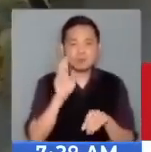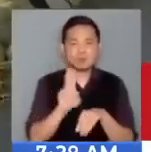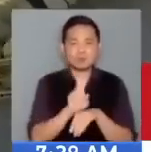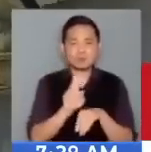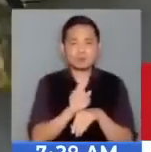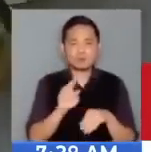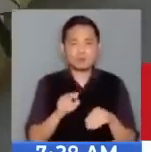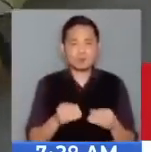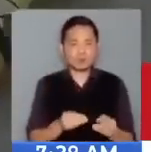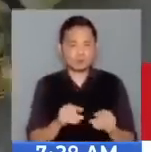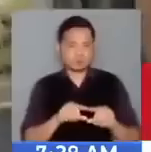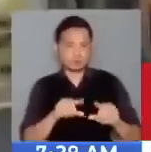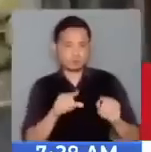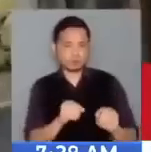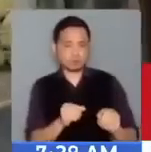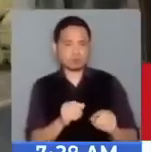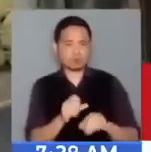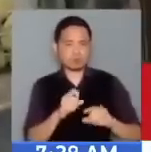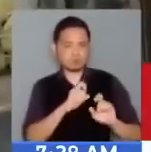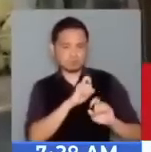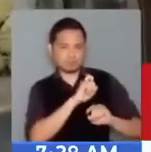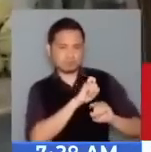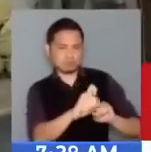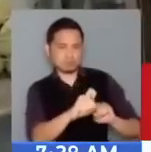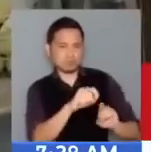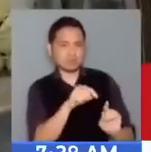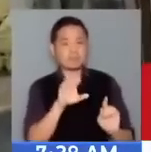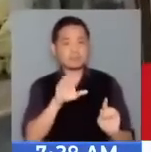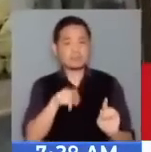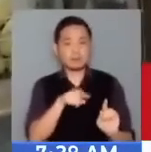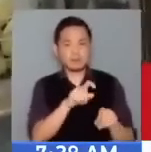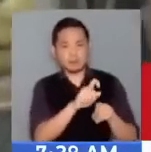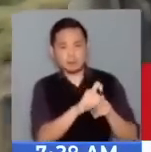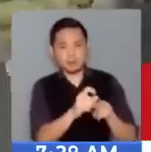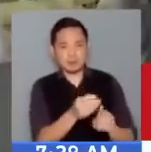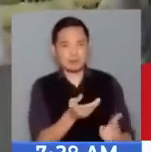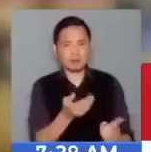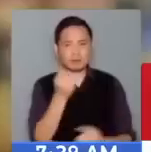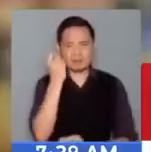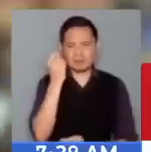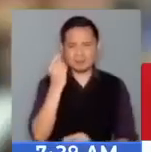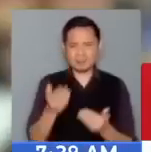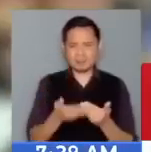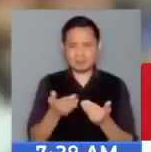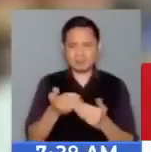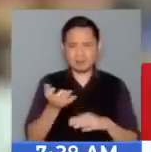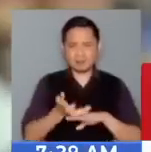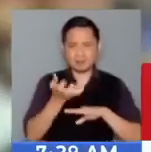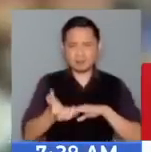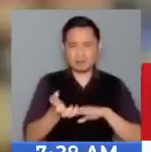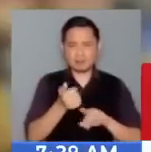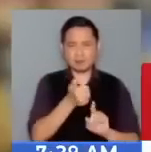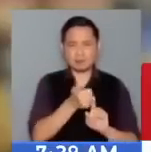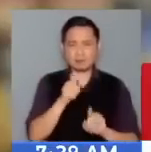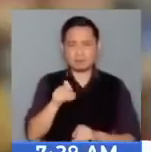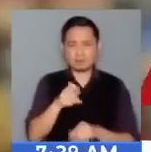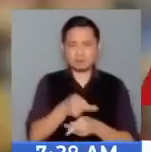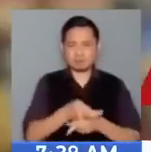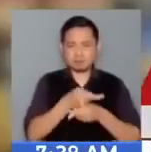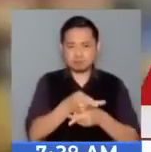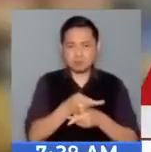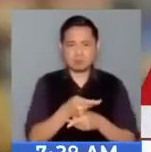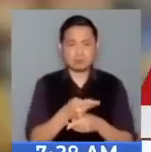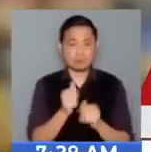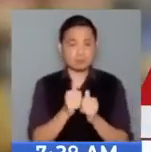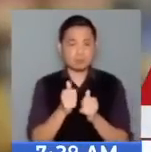Walang kahirap-hirap. Digital. Pero pati niya madali ring mabudol sa ganito, kaya alisto siya lagi. Dina-double check po namin. Tinitingnan po